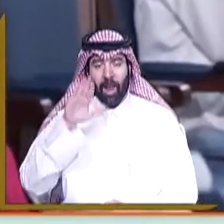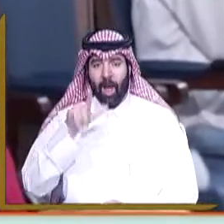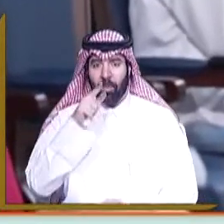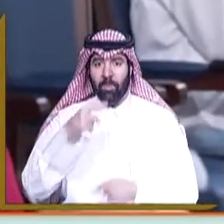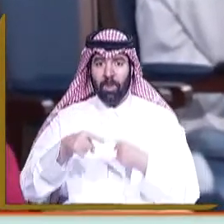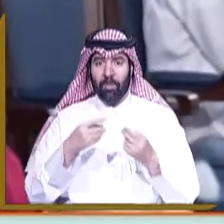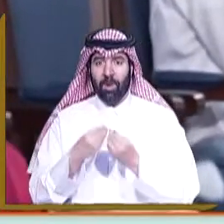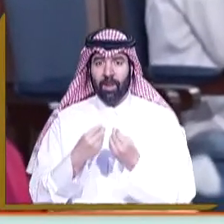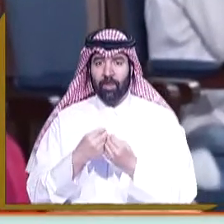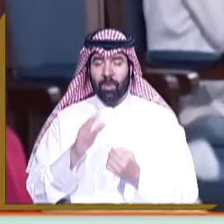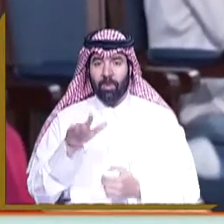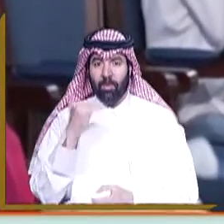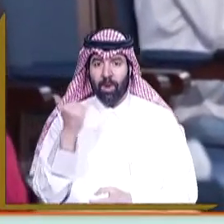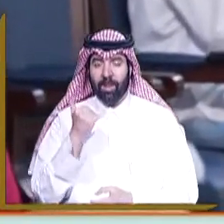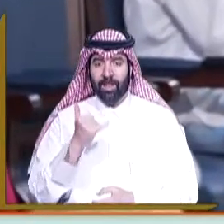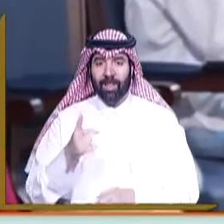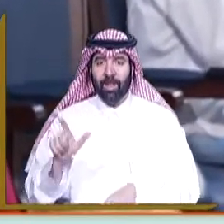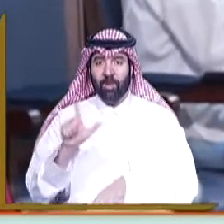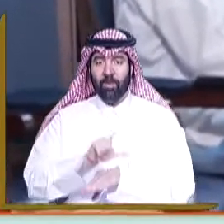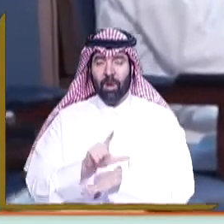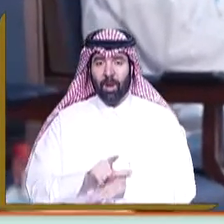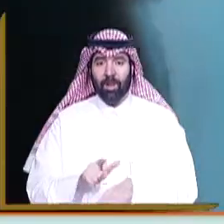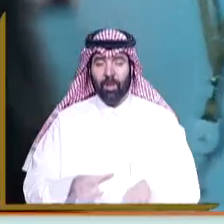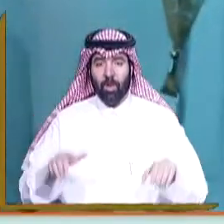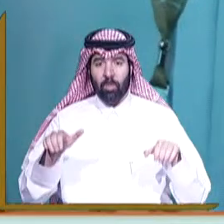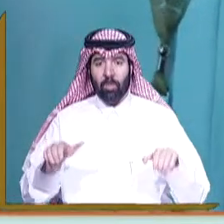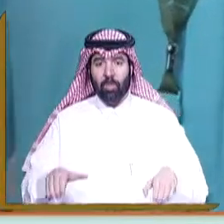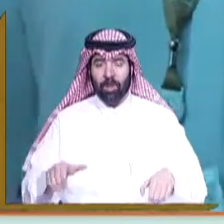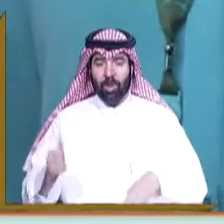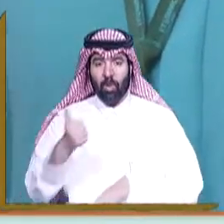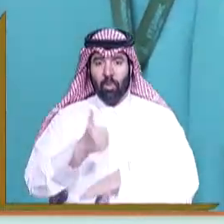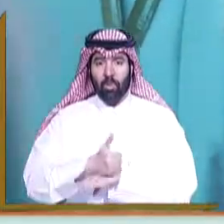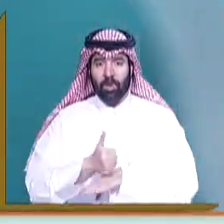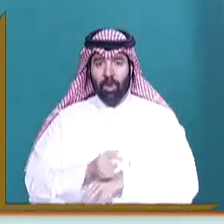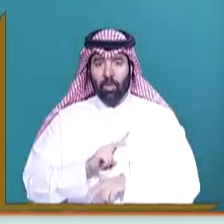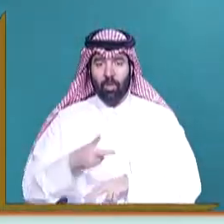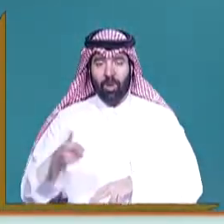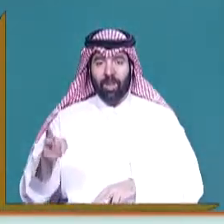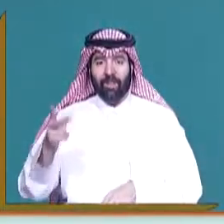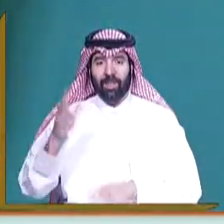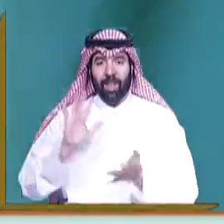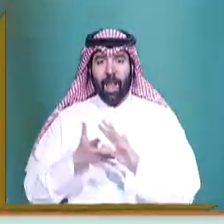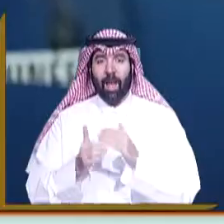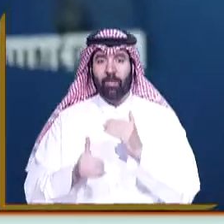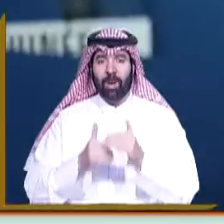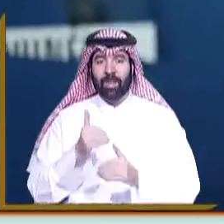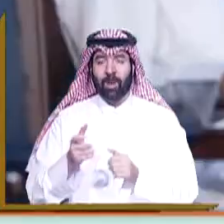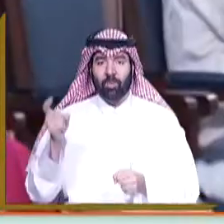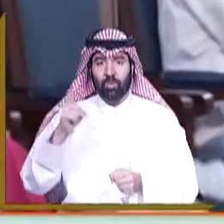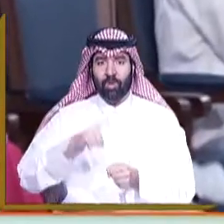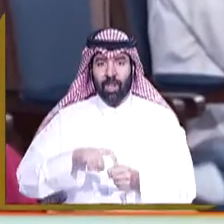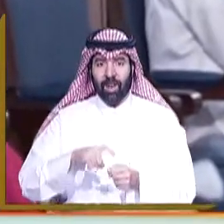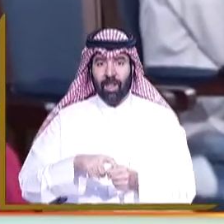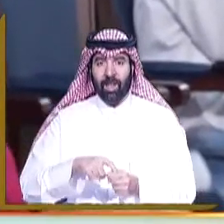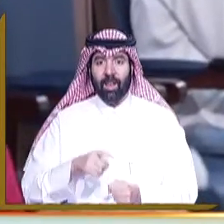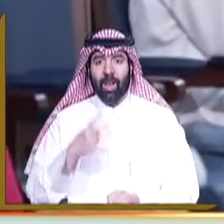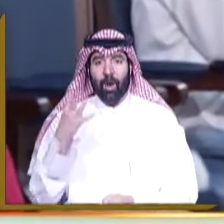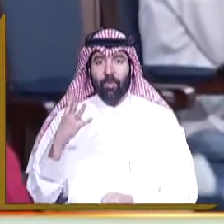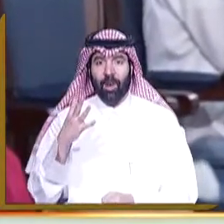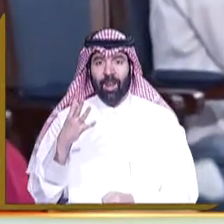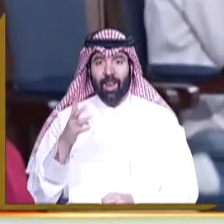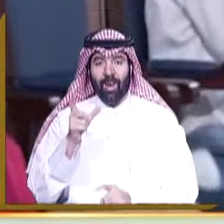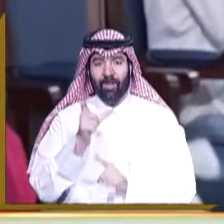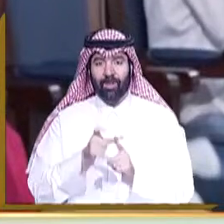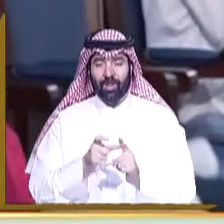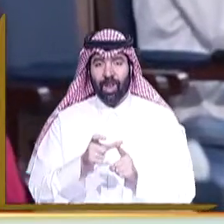الدولي للاتصالات وكبار المسؤولين في قطاع الاتصالات من مختلف دول العالم، بمشاركة أكثر من 4000 من